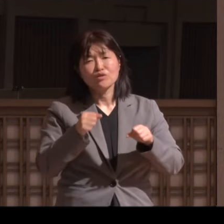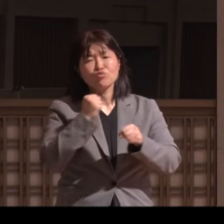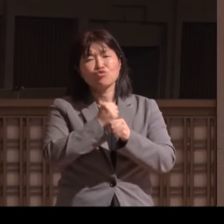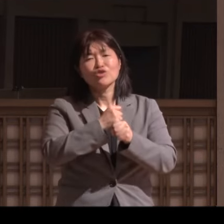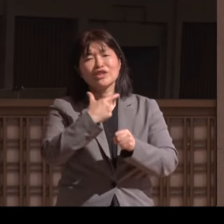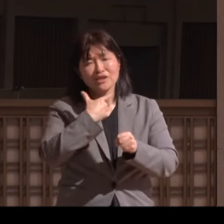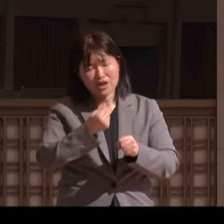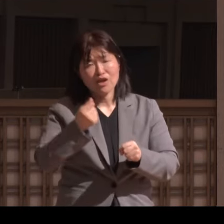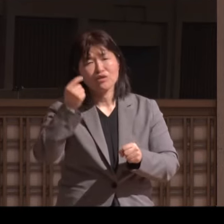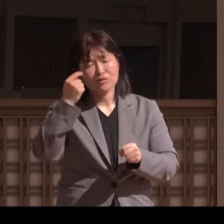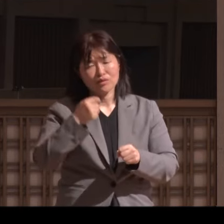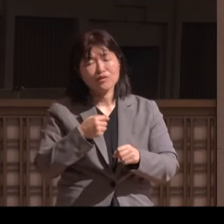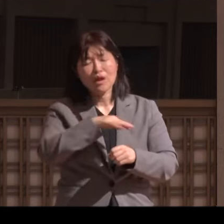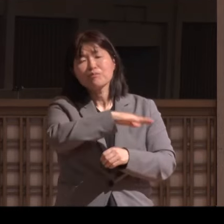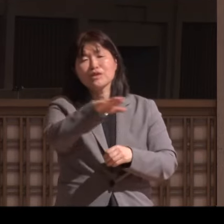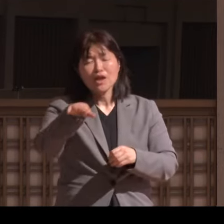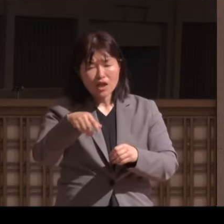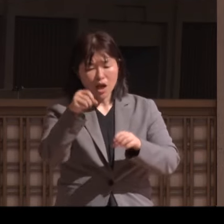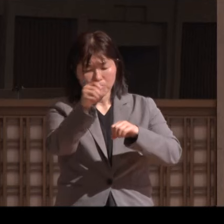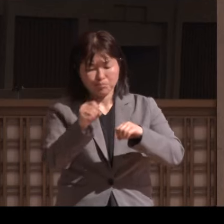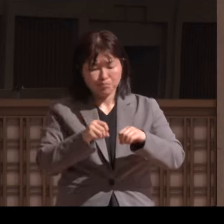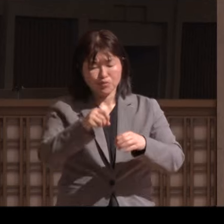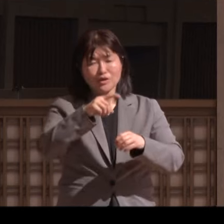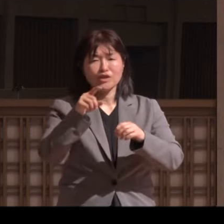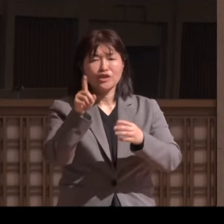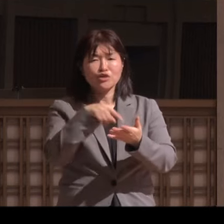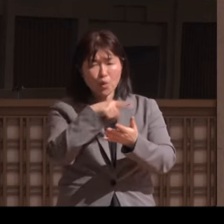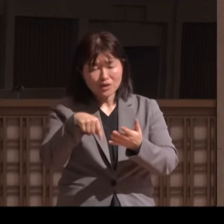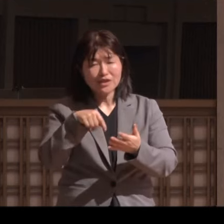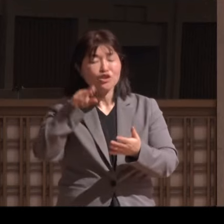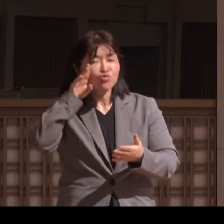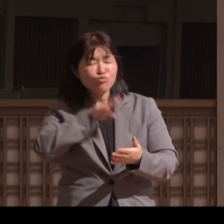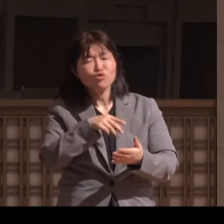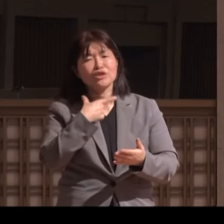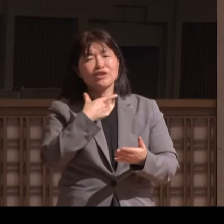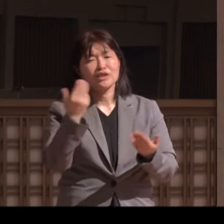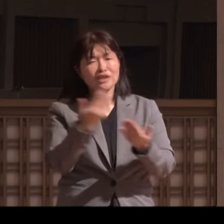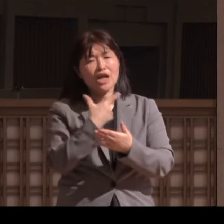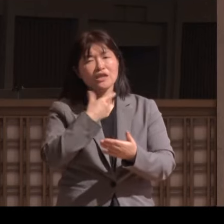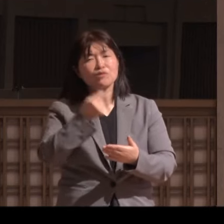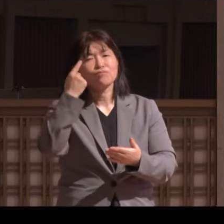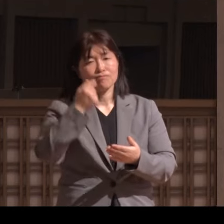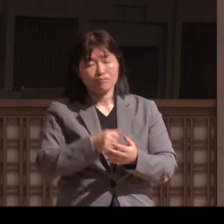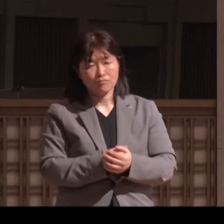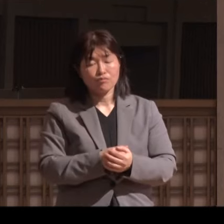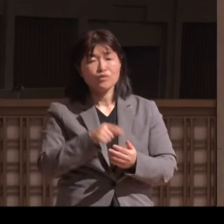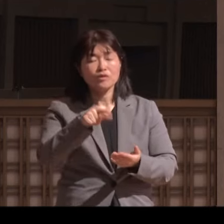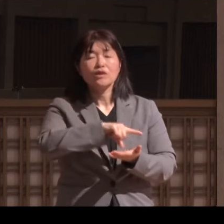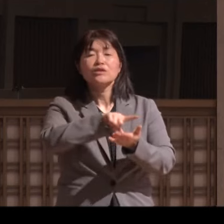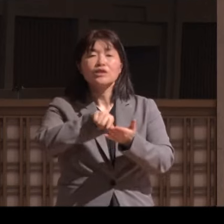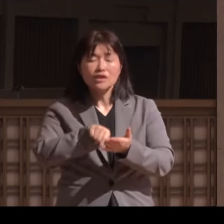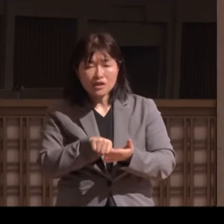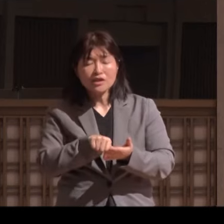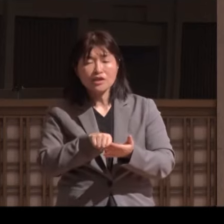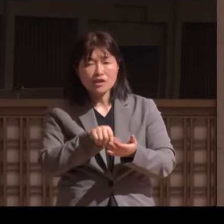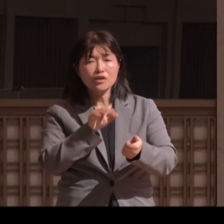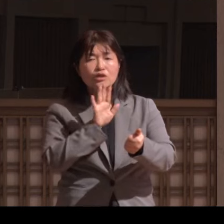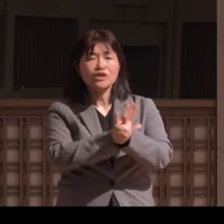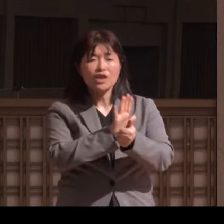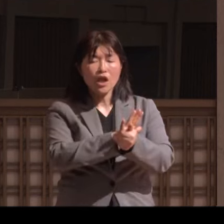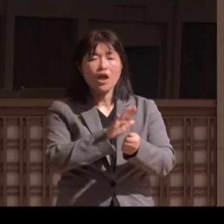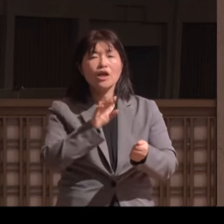そういったジムに取り組みやすいような環境をですねしっかり支援していきたいというのとでもう1つは地域と共同してそしてその中で支援していきたいというのが